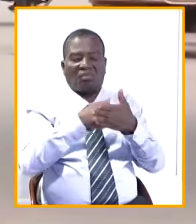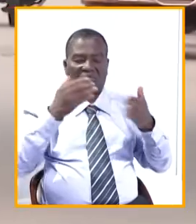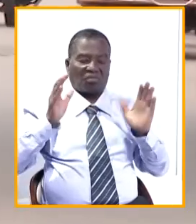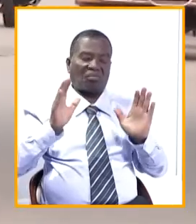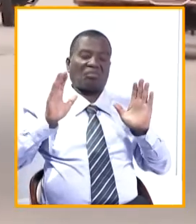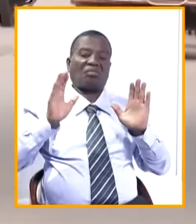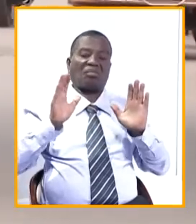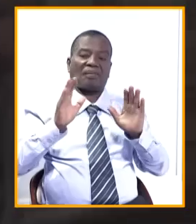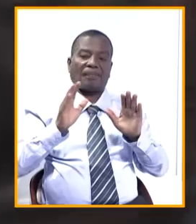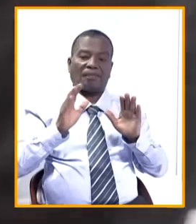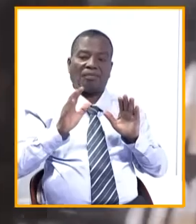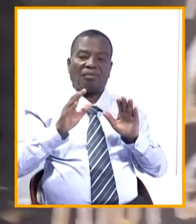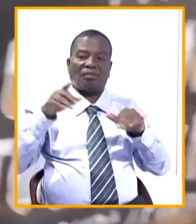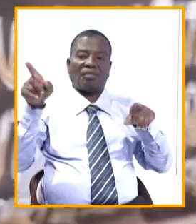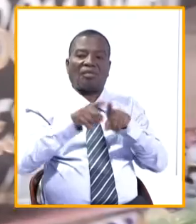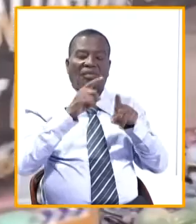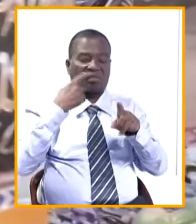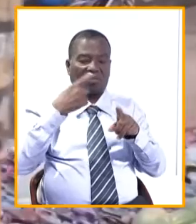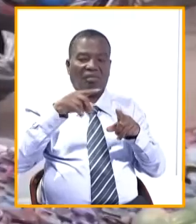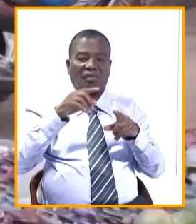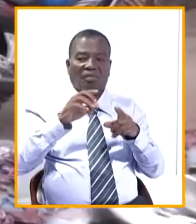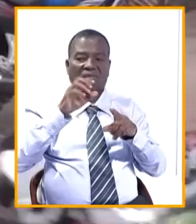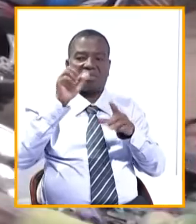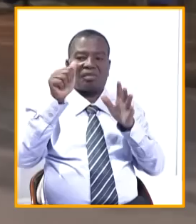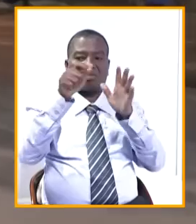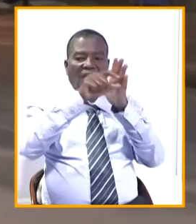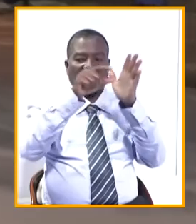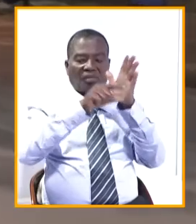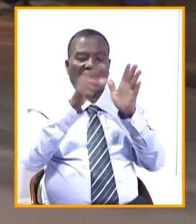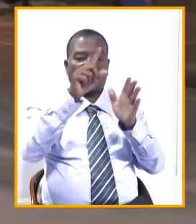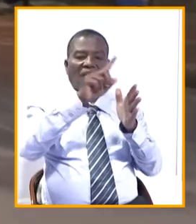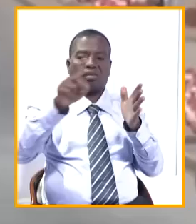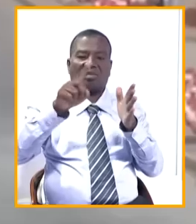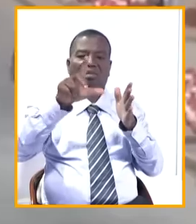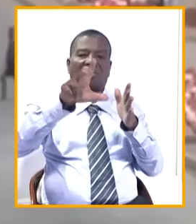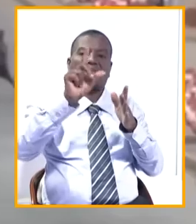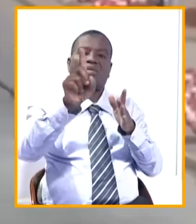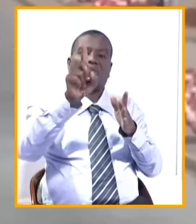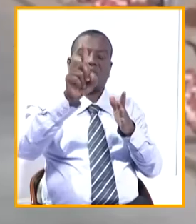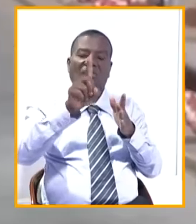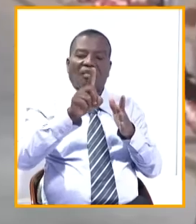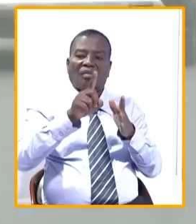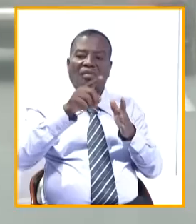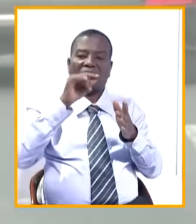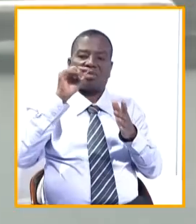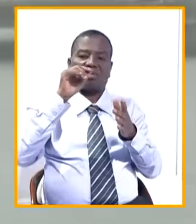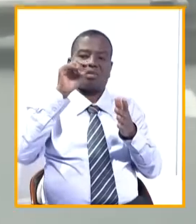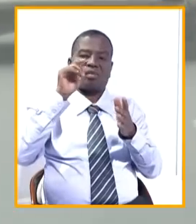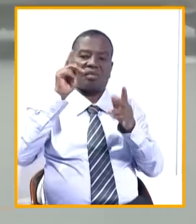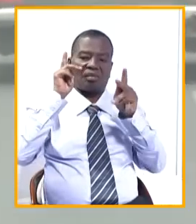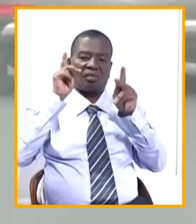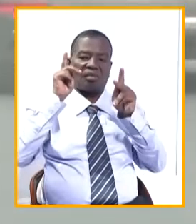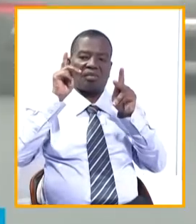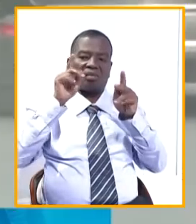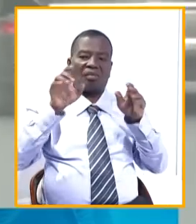épreuves de son obtention, telles que prévues à l'article 131 du même décret. Le permis à points est une pédagogie,